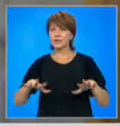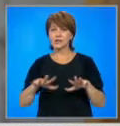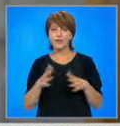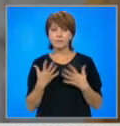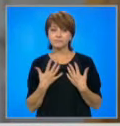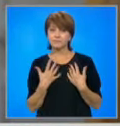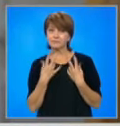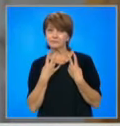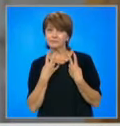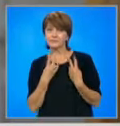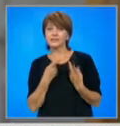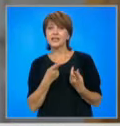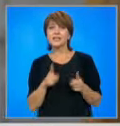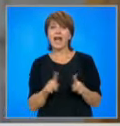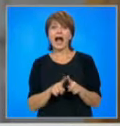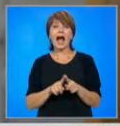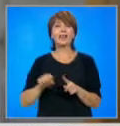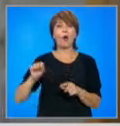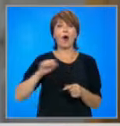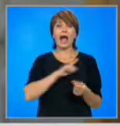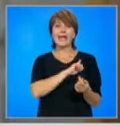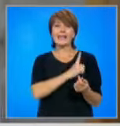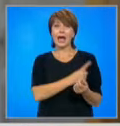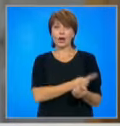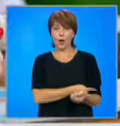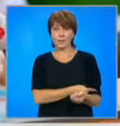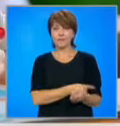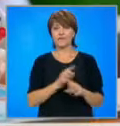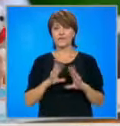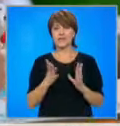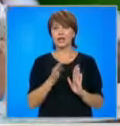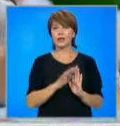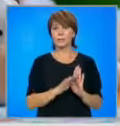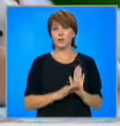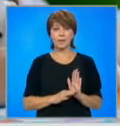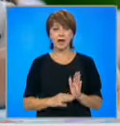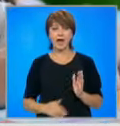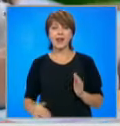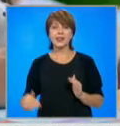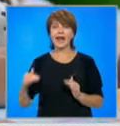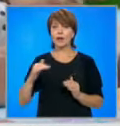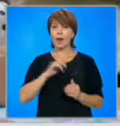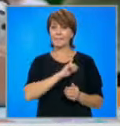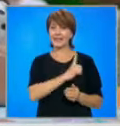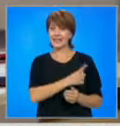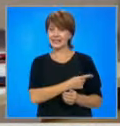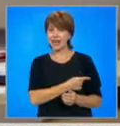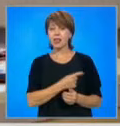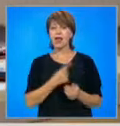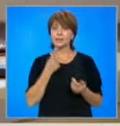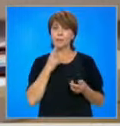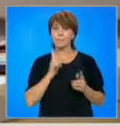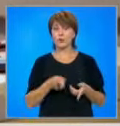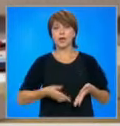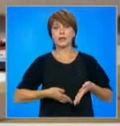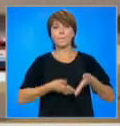впечатли това, че те ще са герои. И те са герои в цялата програма. Защото най-голямата суперсила на героя е да може да помогне